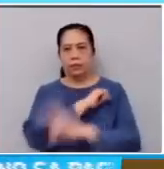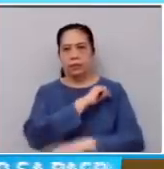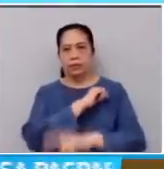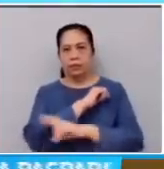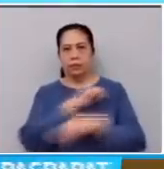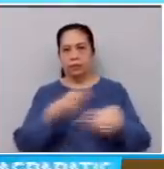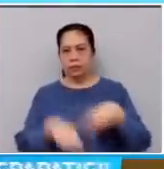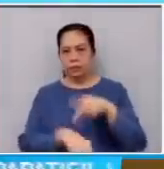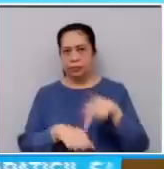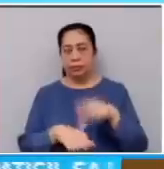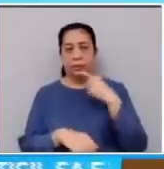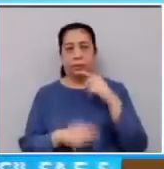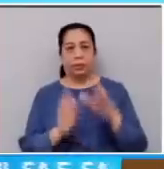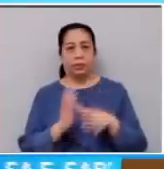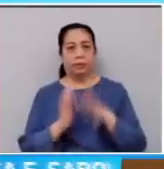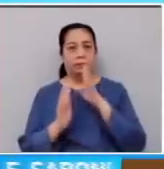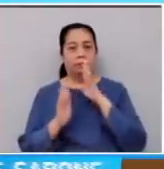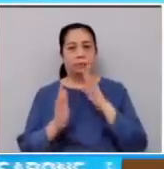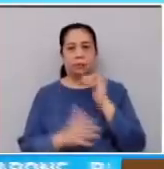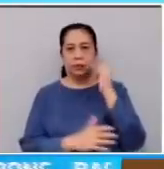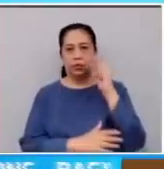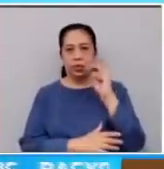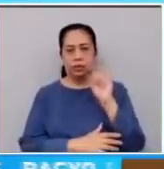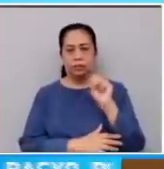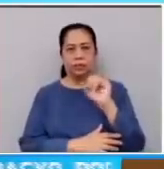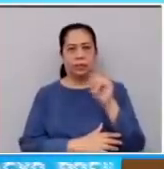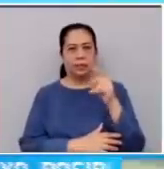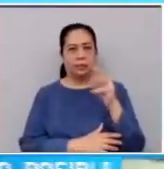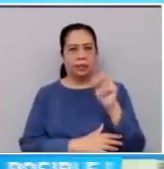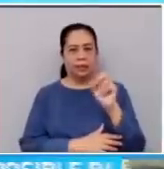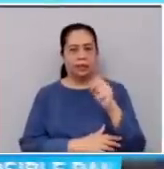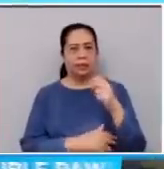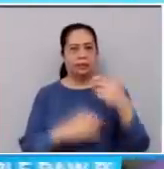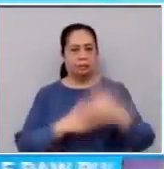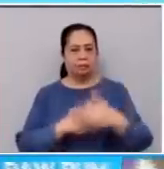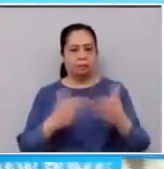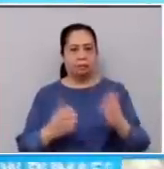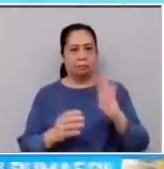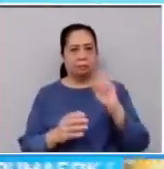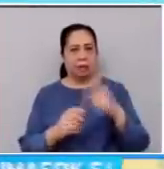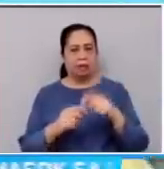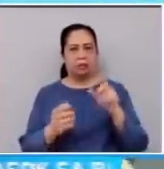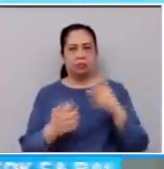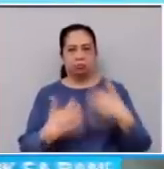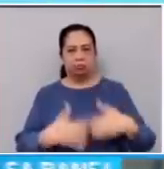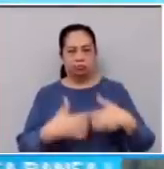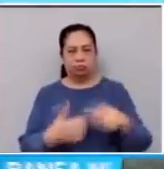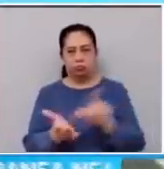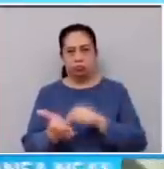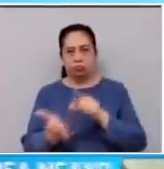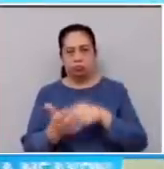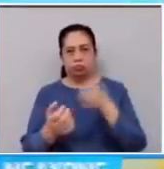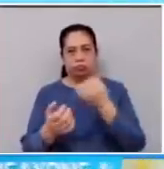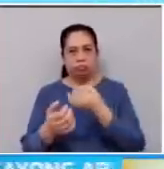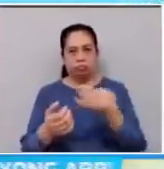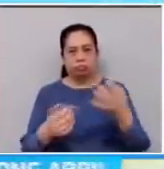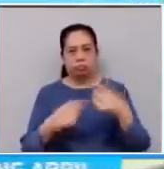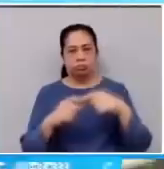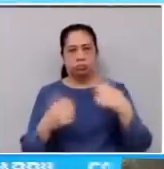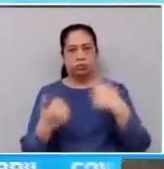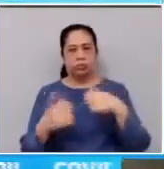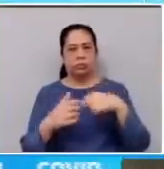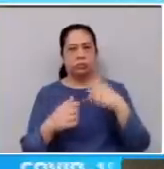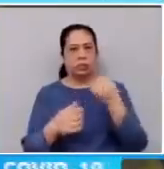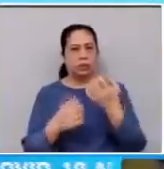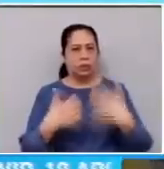Ayon kay COMELEC spokesperson James Jimenez, mga ballot box at vote counting machines ang karga ng mga ide-dispatch na truck